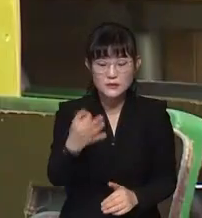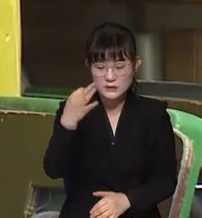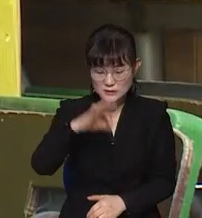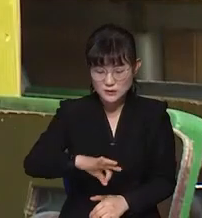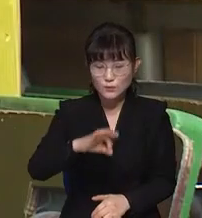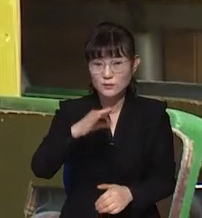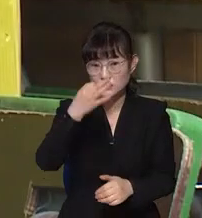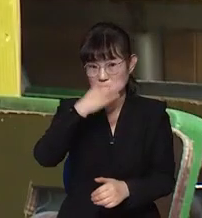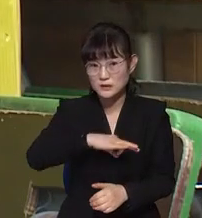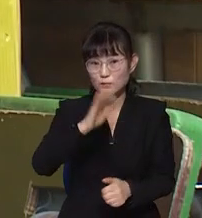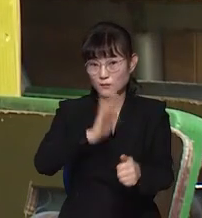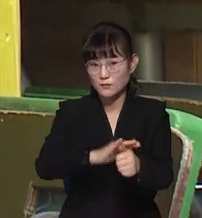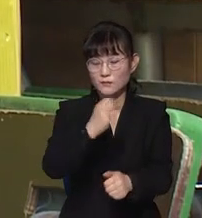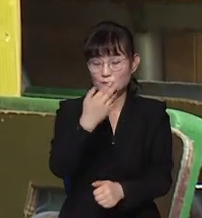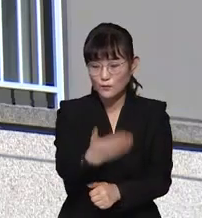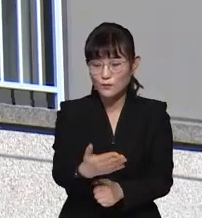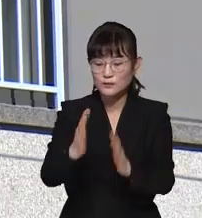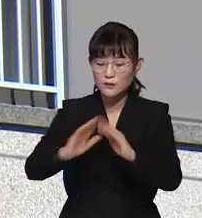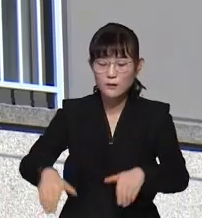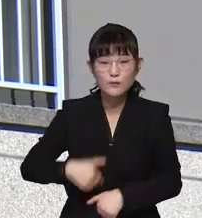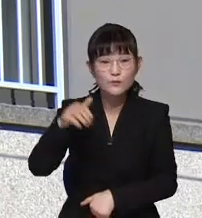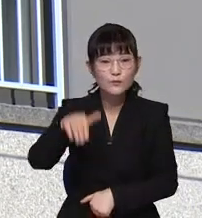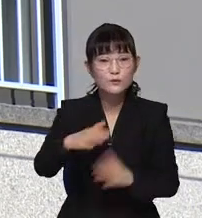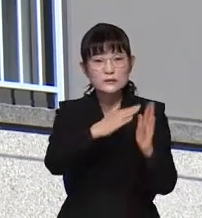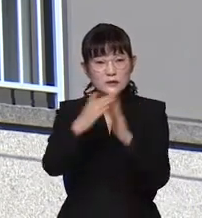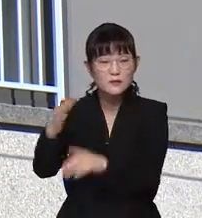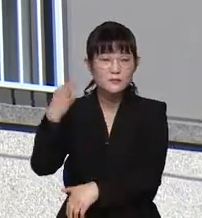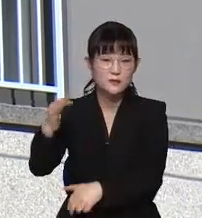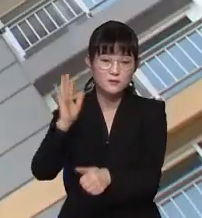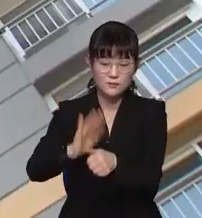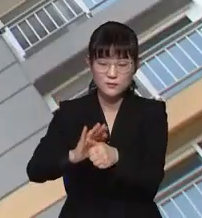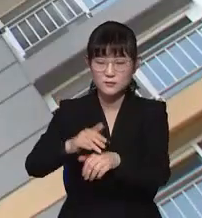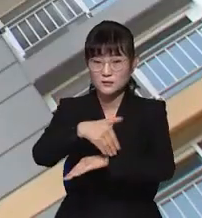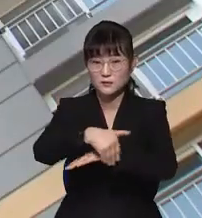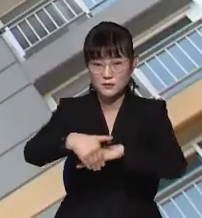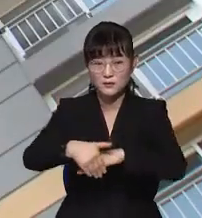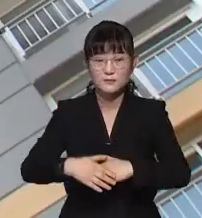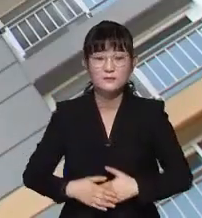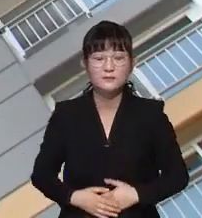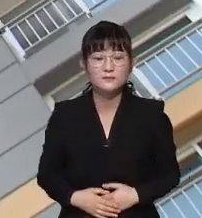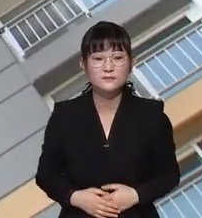지원하고 도도 이사비용을 지원하기로 했습니다 KBC 경원입니다